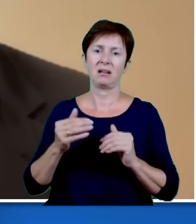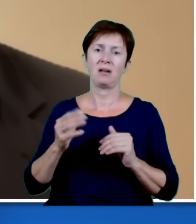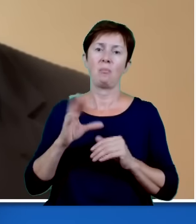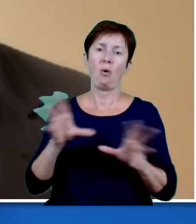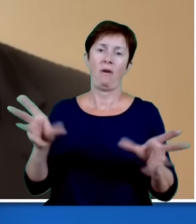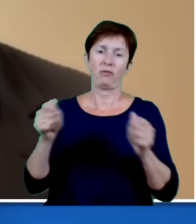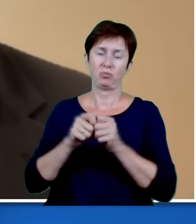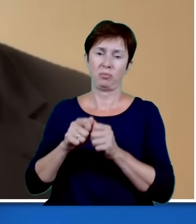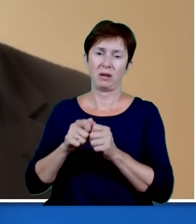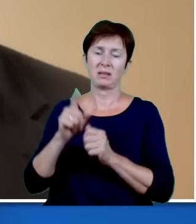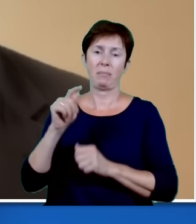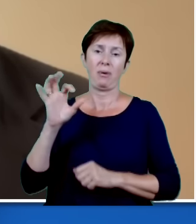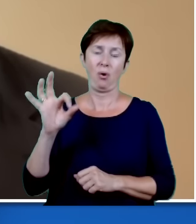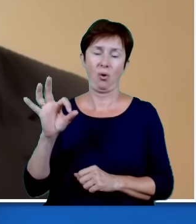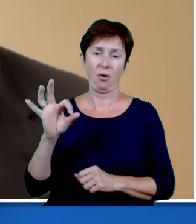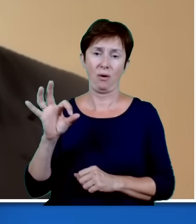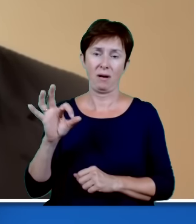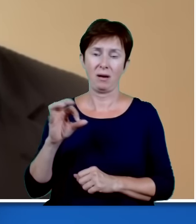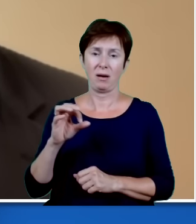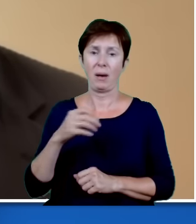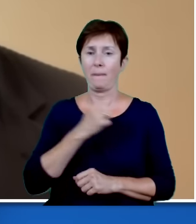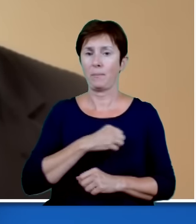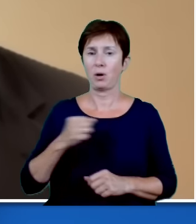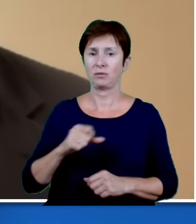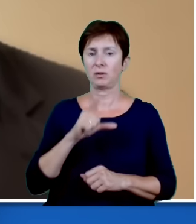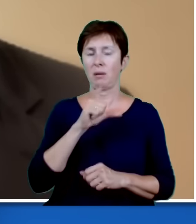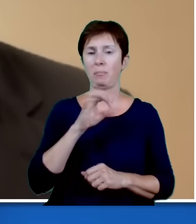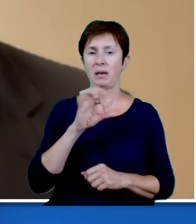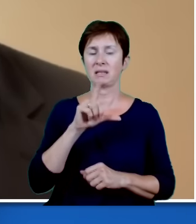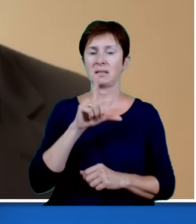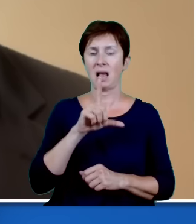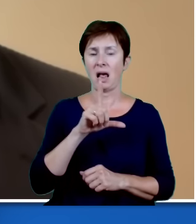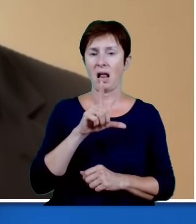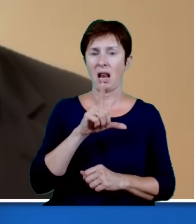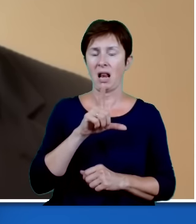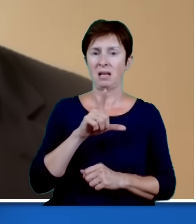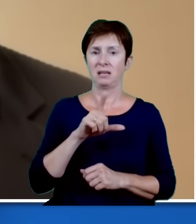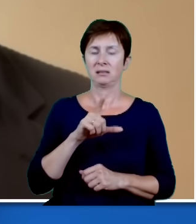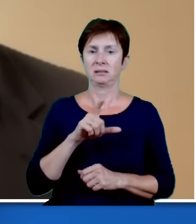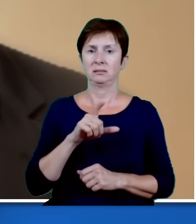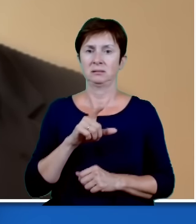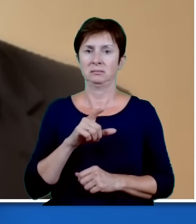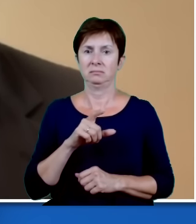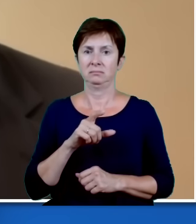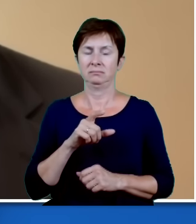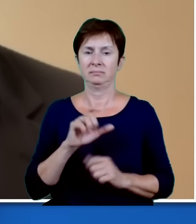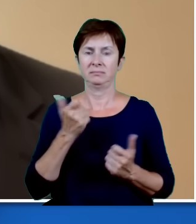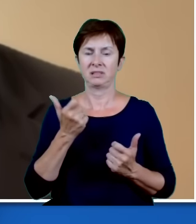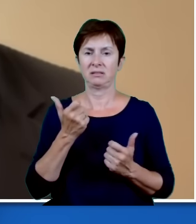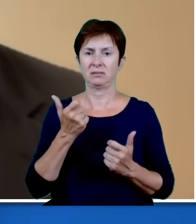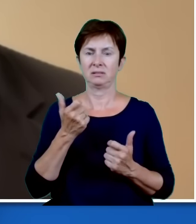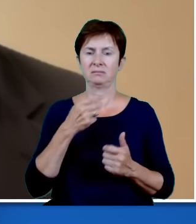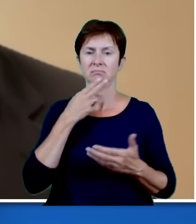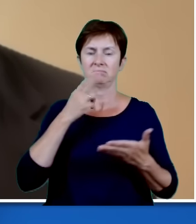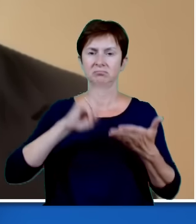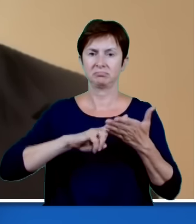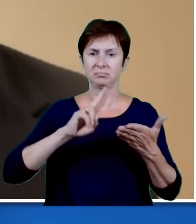obywatelską posłowie psl-u są poddawani nagonką widzimy te naklejki